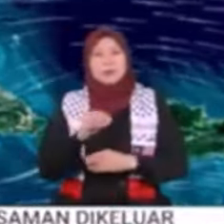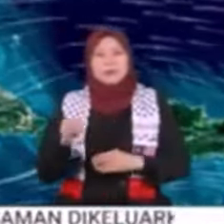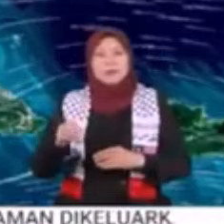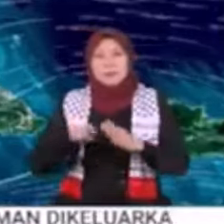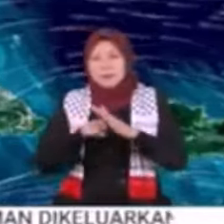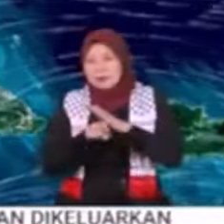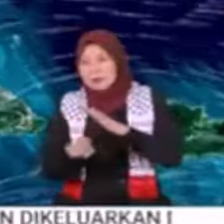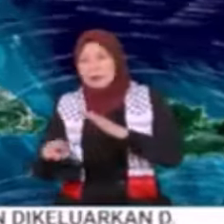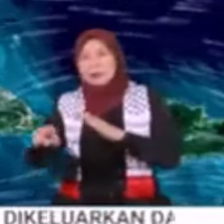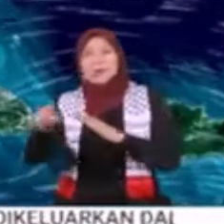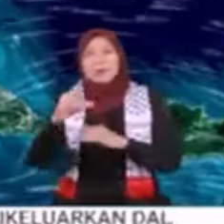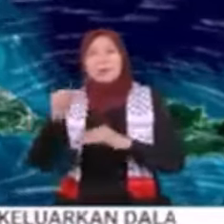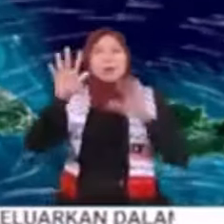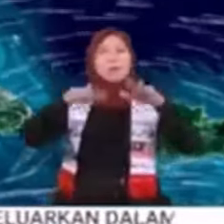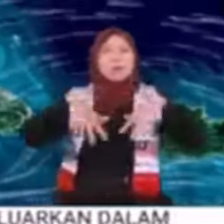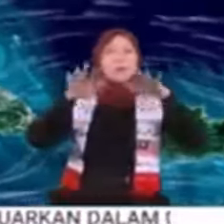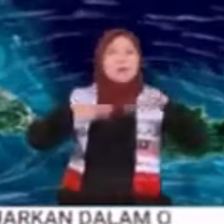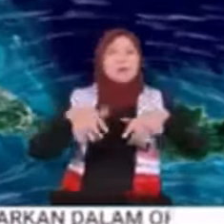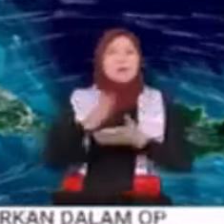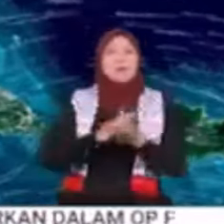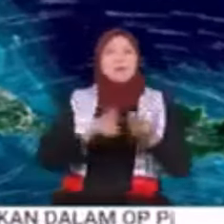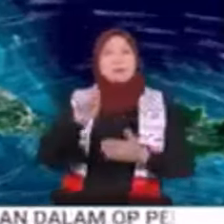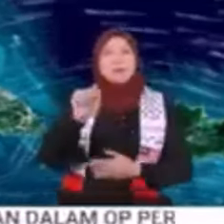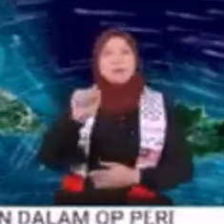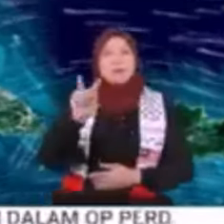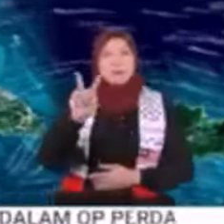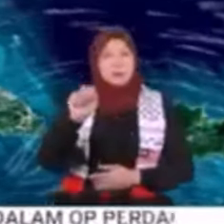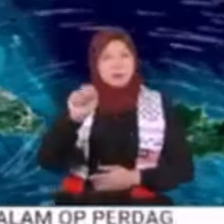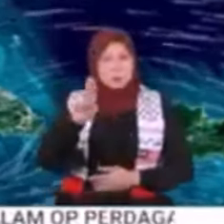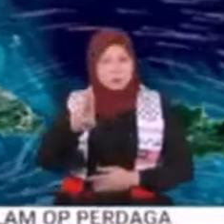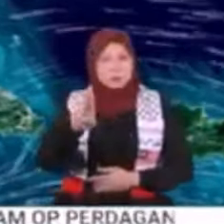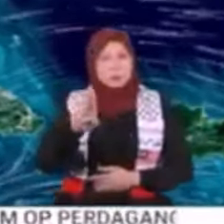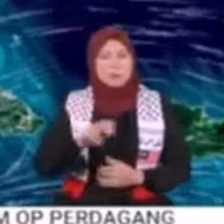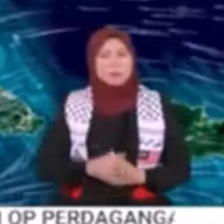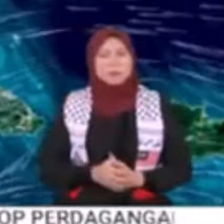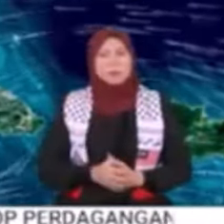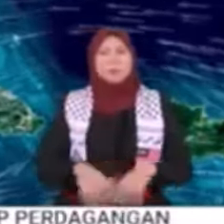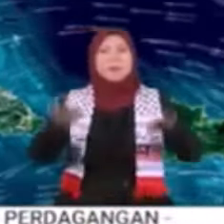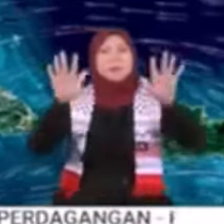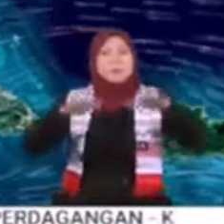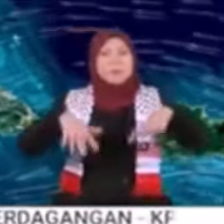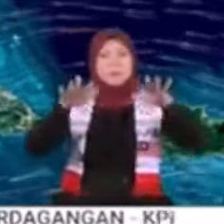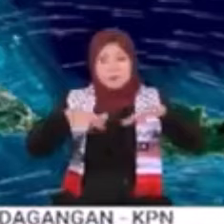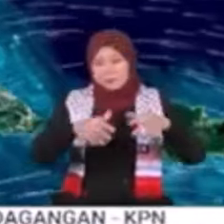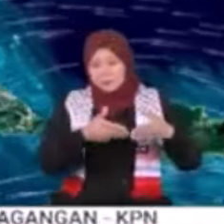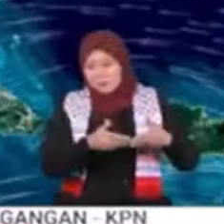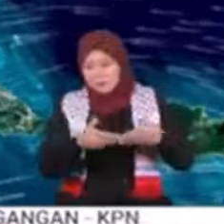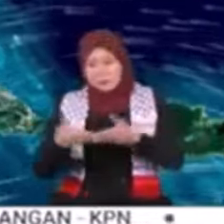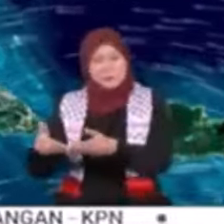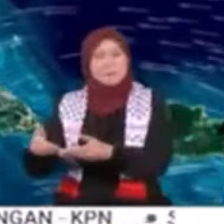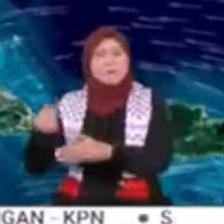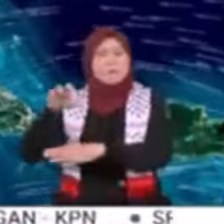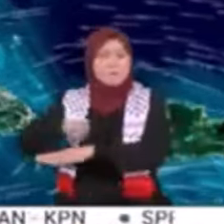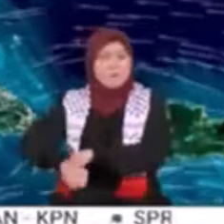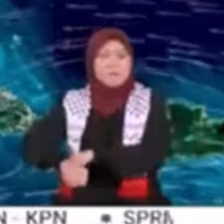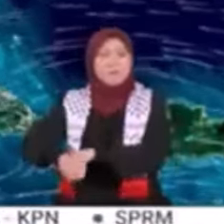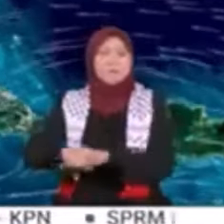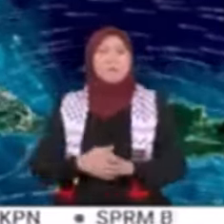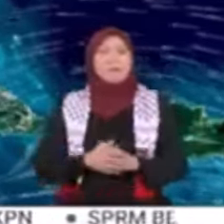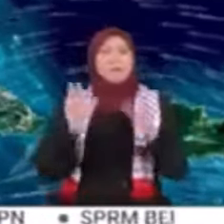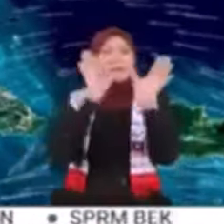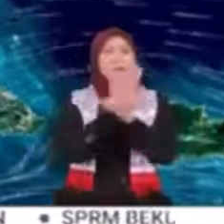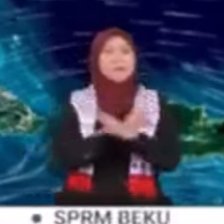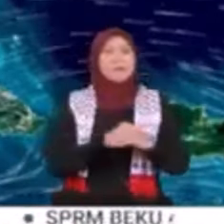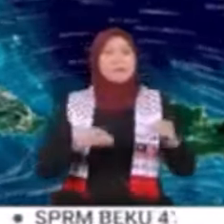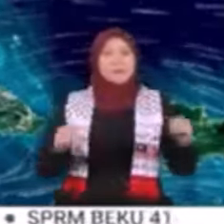bahagian pedalaman serta sedikit hujan berlaku di bahagian Tawau. Keadaan lembap ini boleh berlanjutan sehingga ke malam. Manakala di negeri